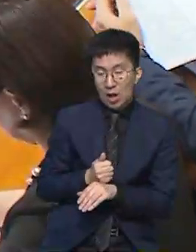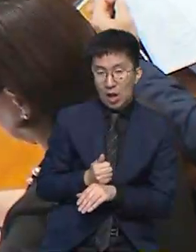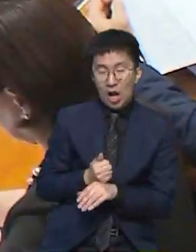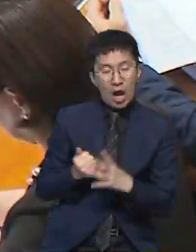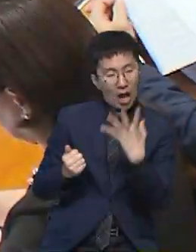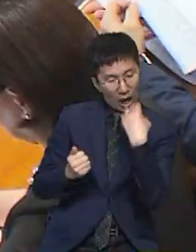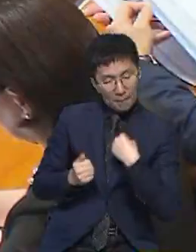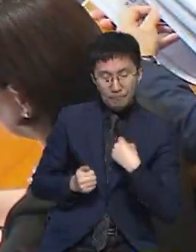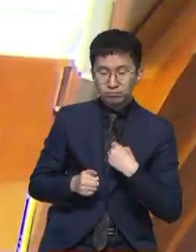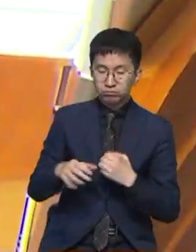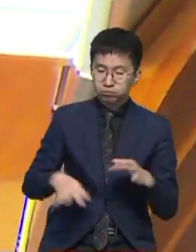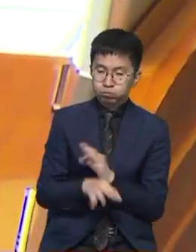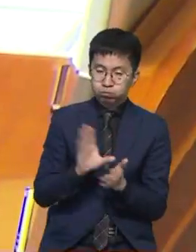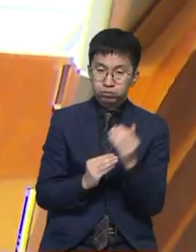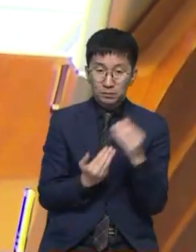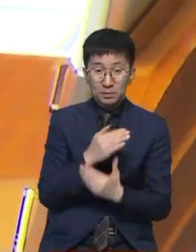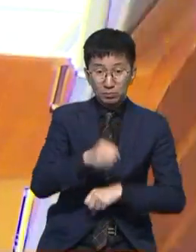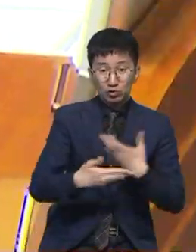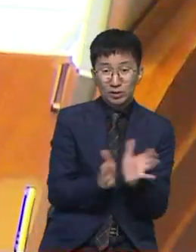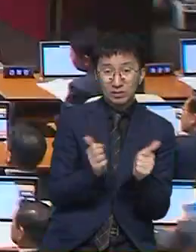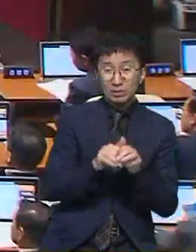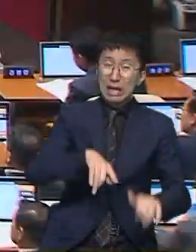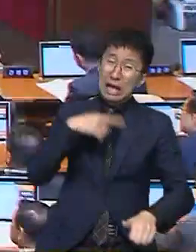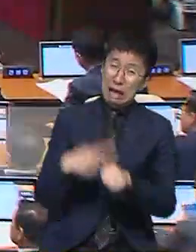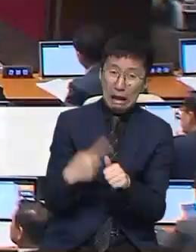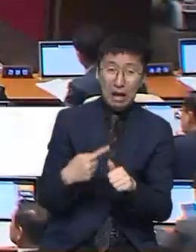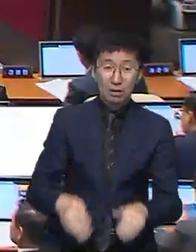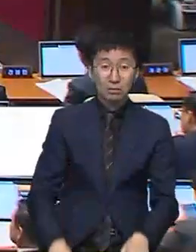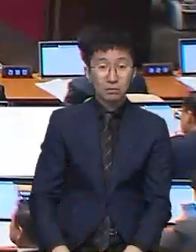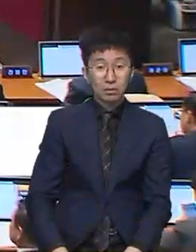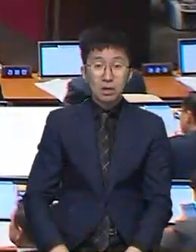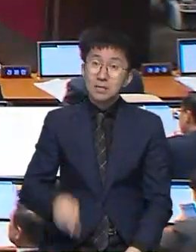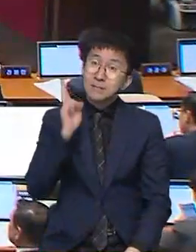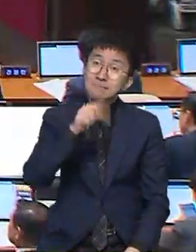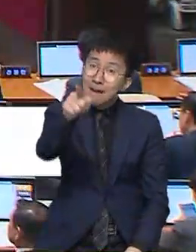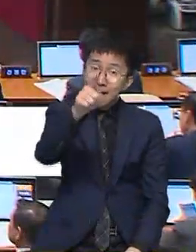그리고 곧바로 쏟아진 민주당 의원들의 야유.